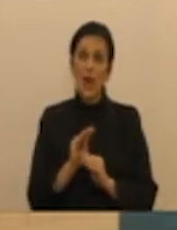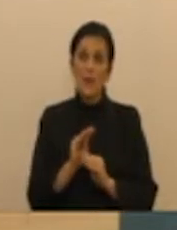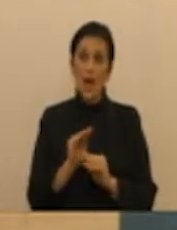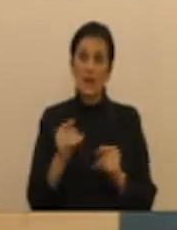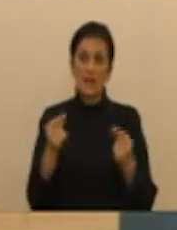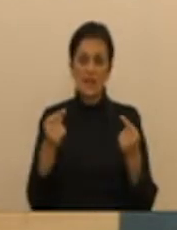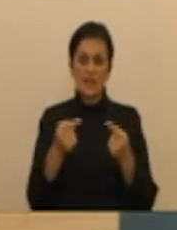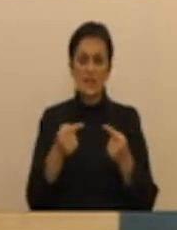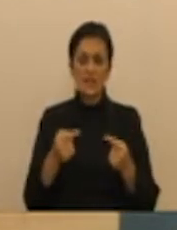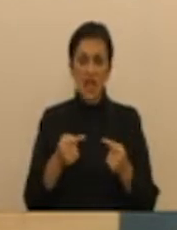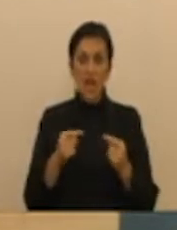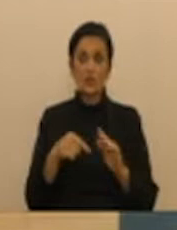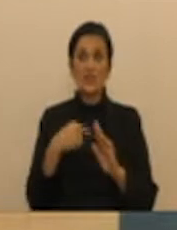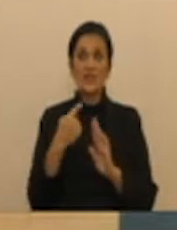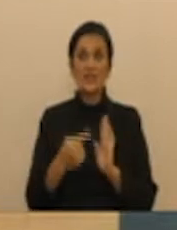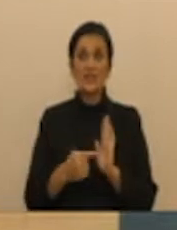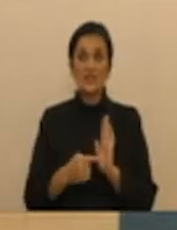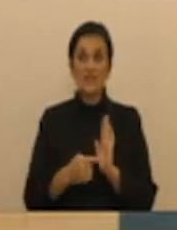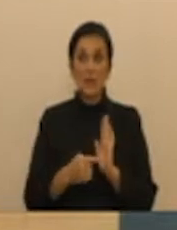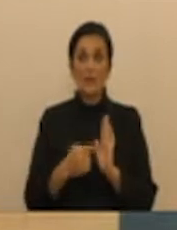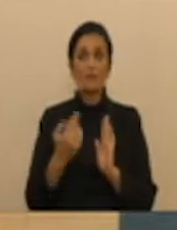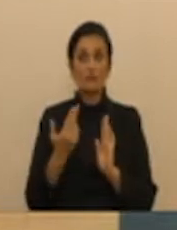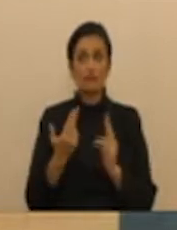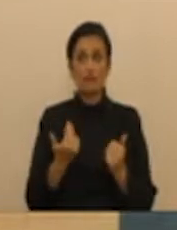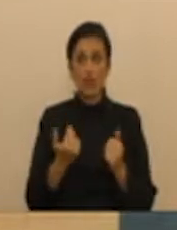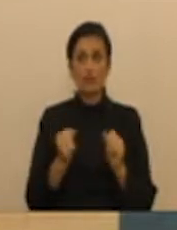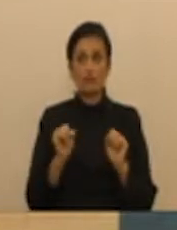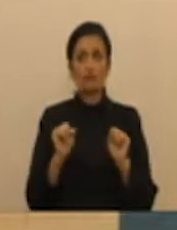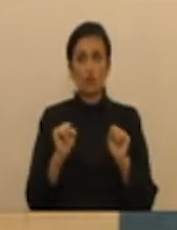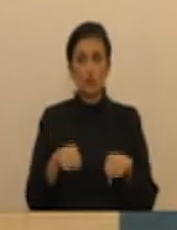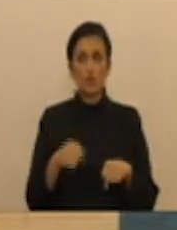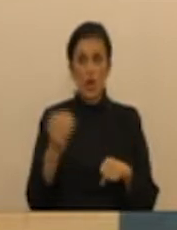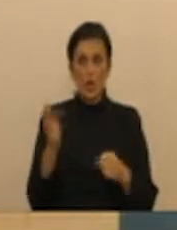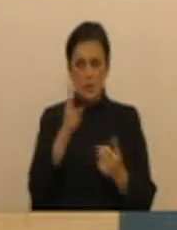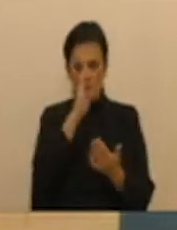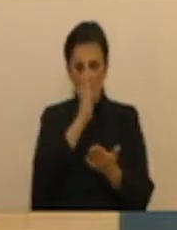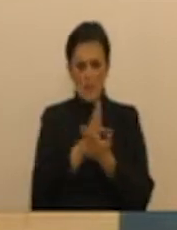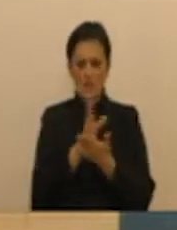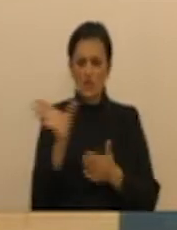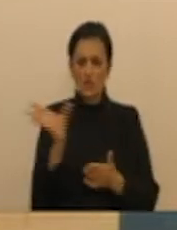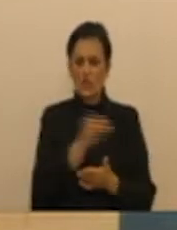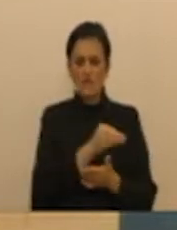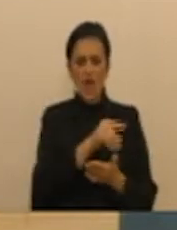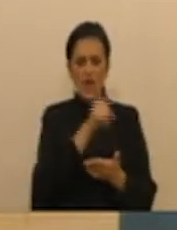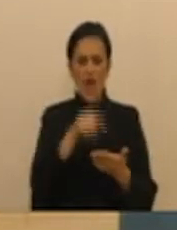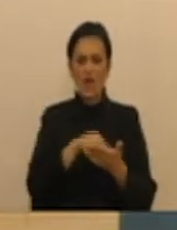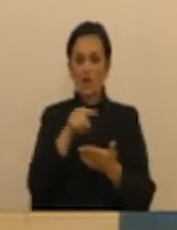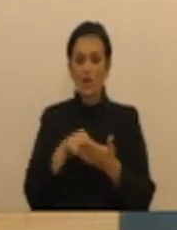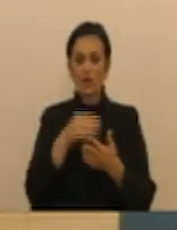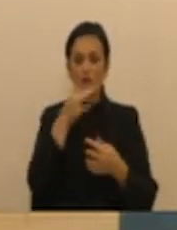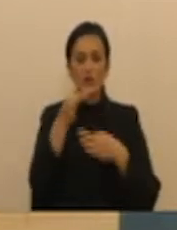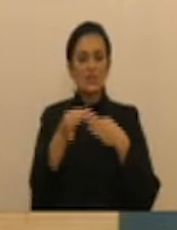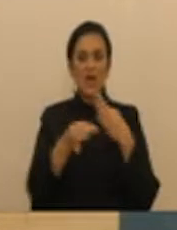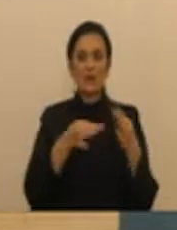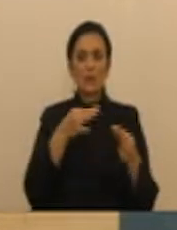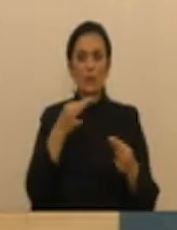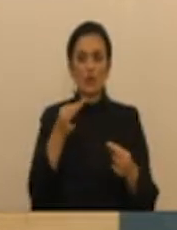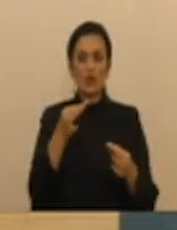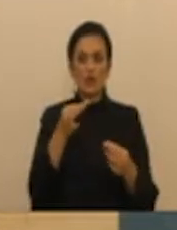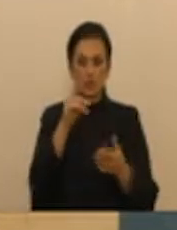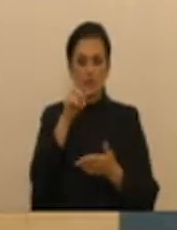დაზუსტება იყო კითხვების და შეგიძლებიათ პირდაპირ ყველა კითხვას უპასუხოთ დამაჯერებლად